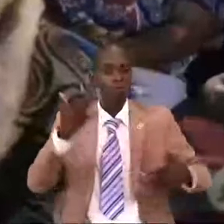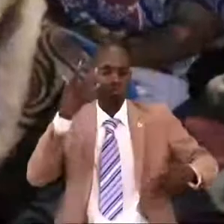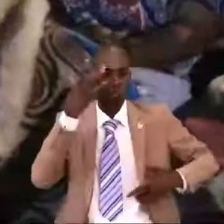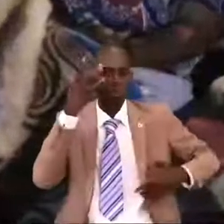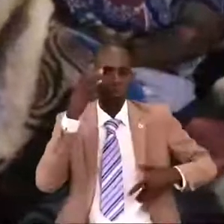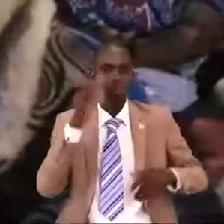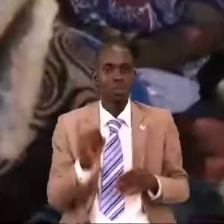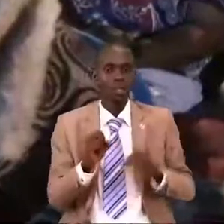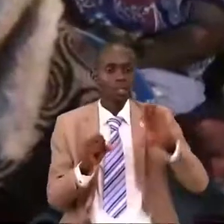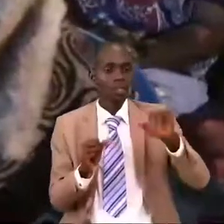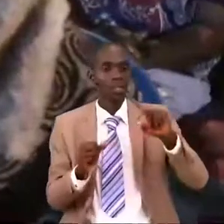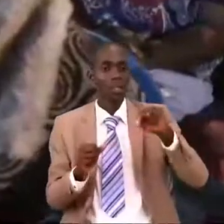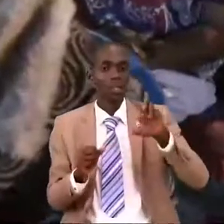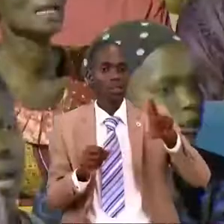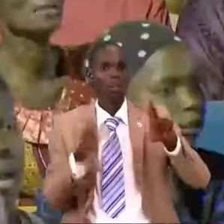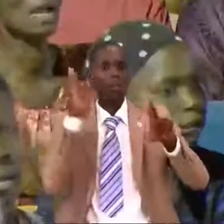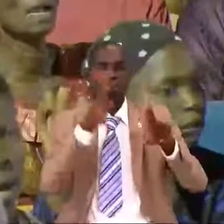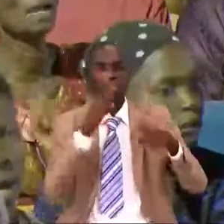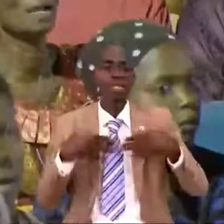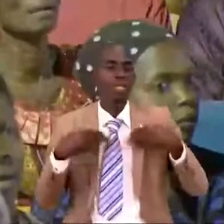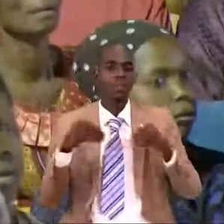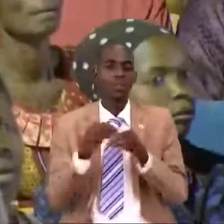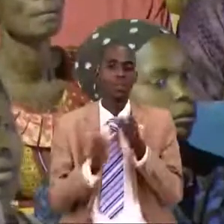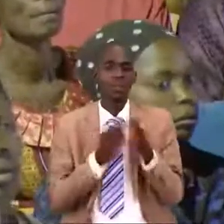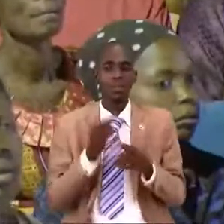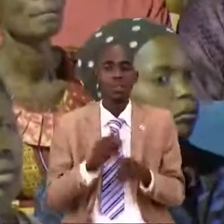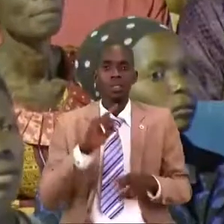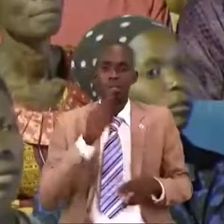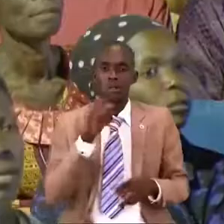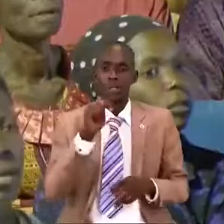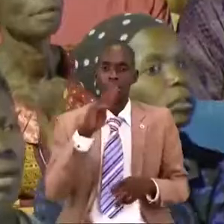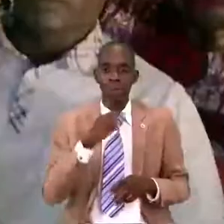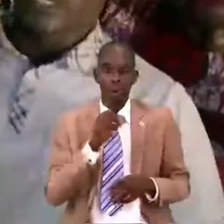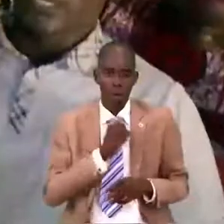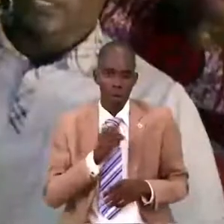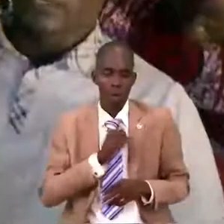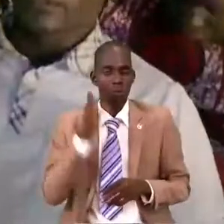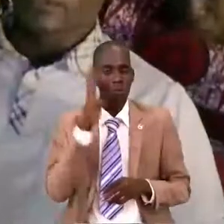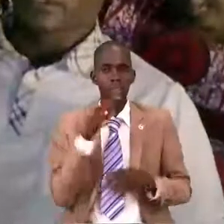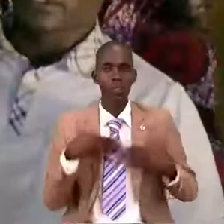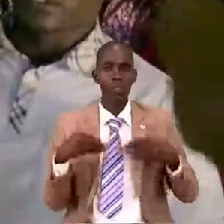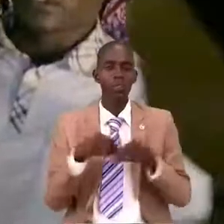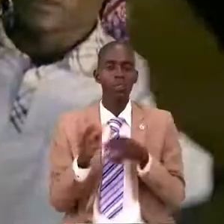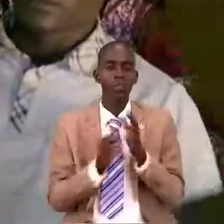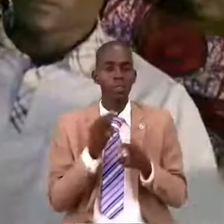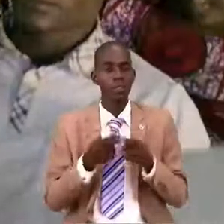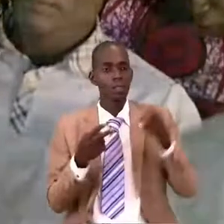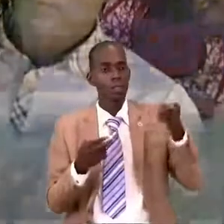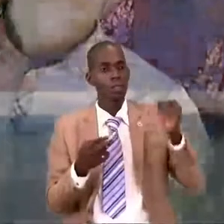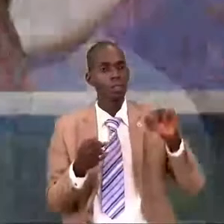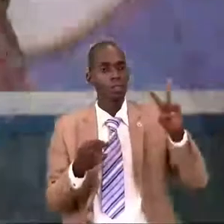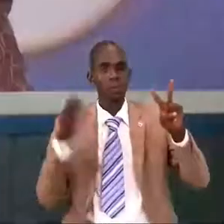sera guérie. VIH/SIDA sera guéri. Hernie sera guéri,